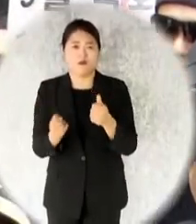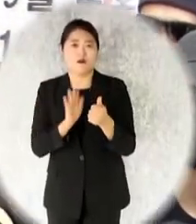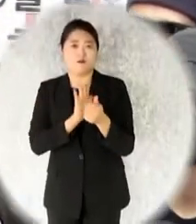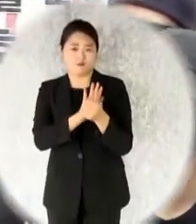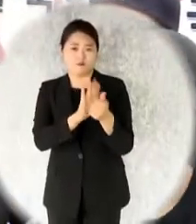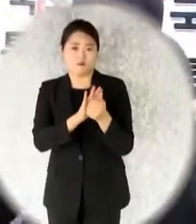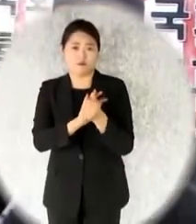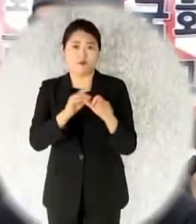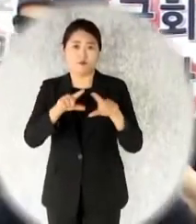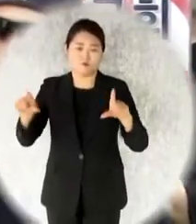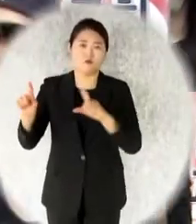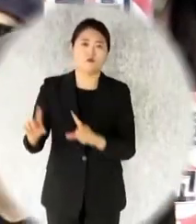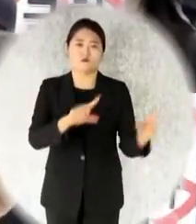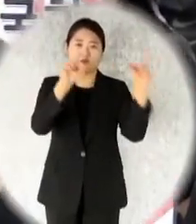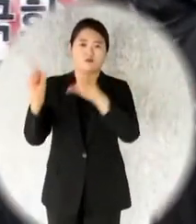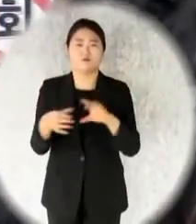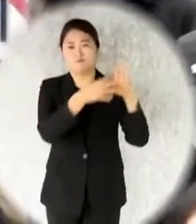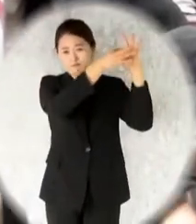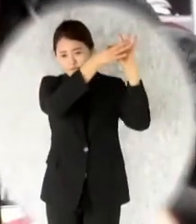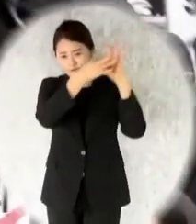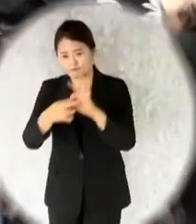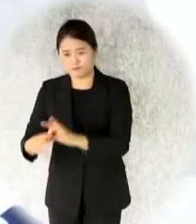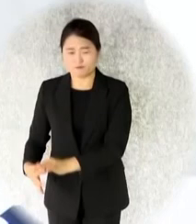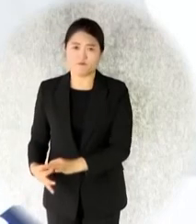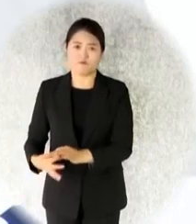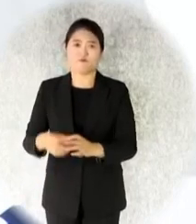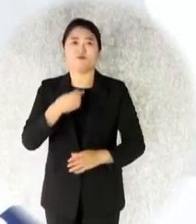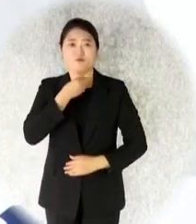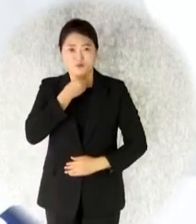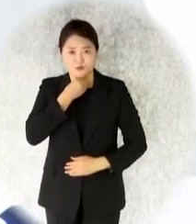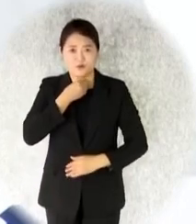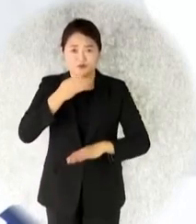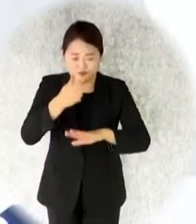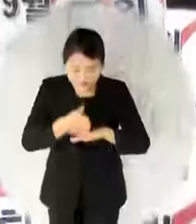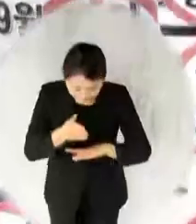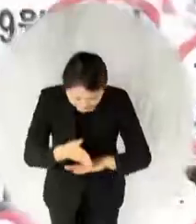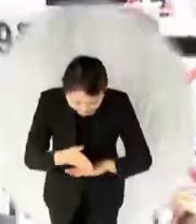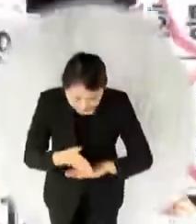일상이 이어지길 바라봅니다 감사합니다